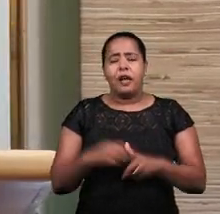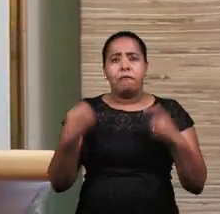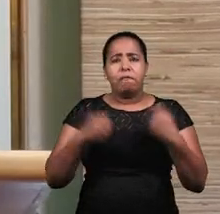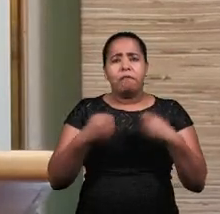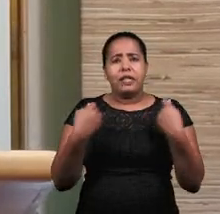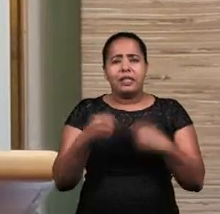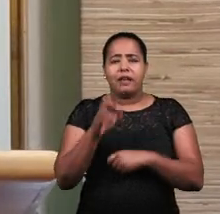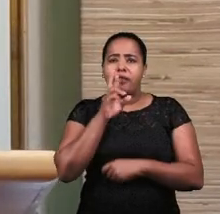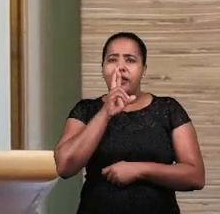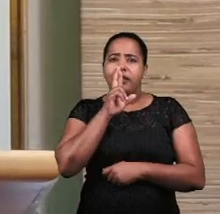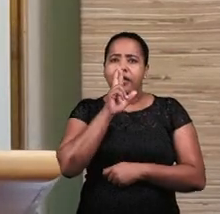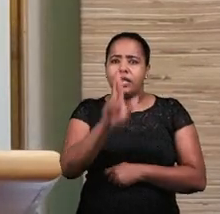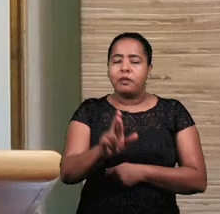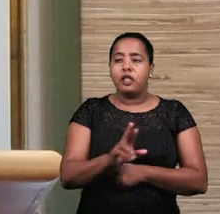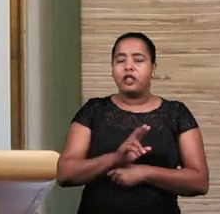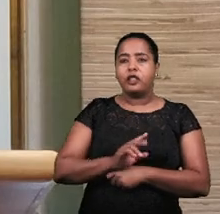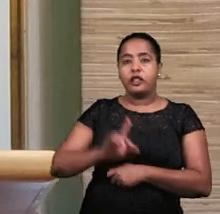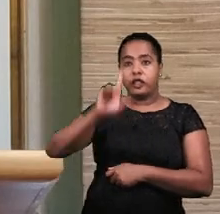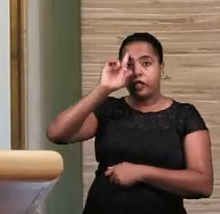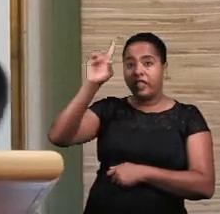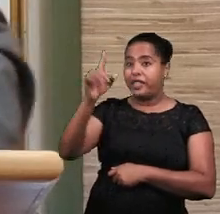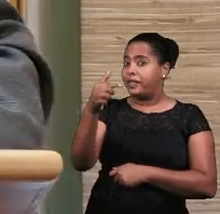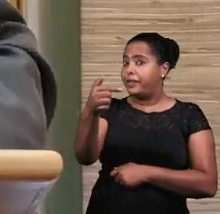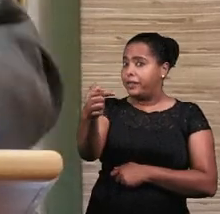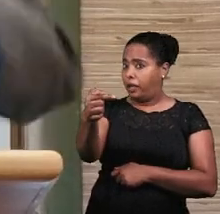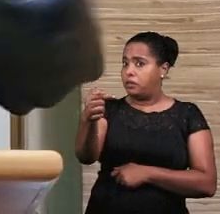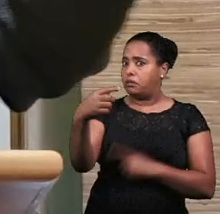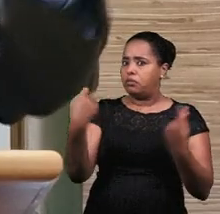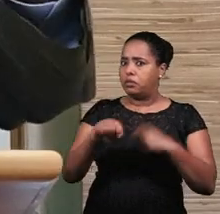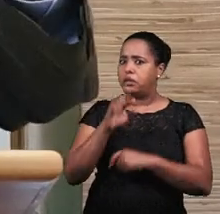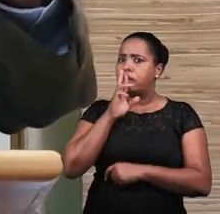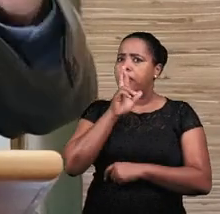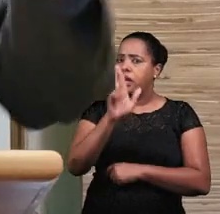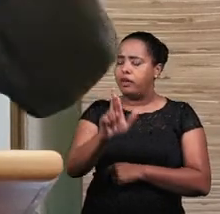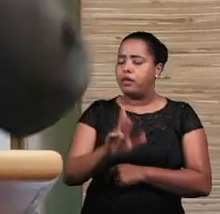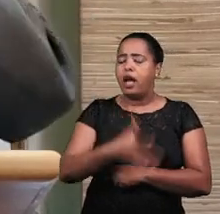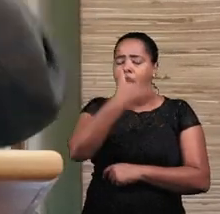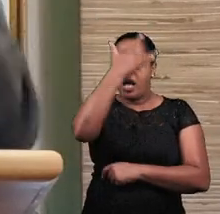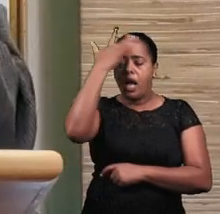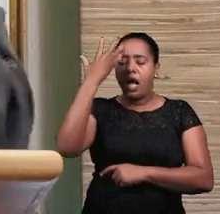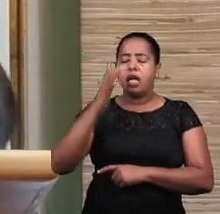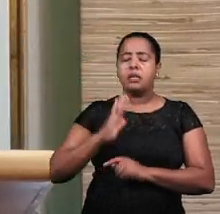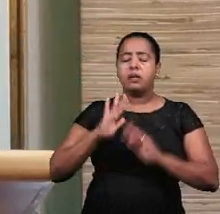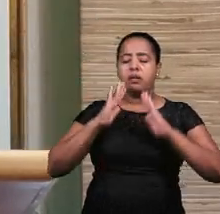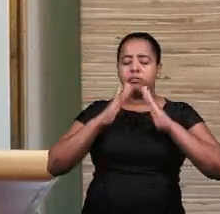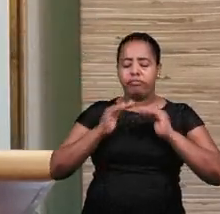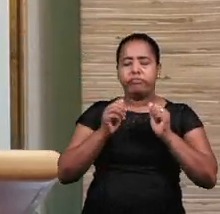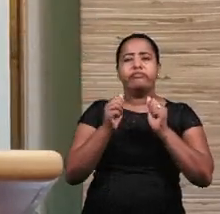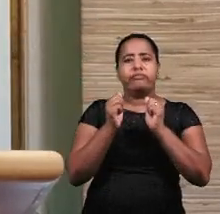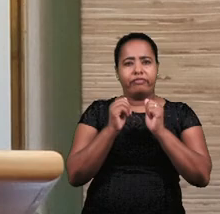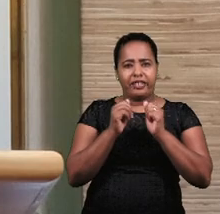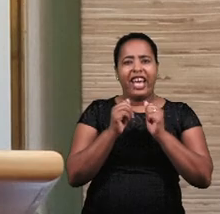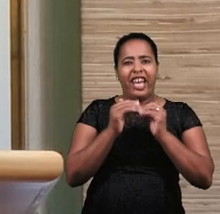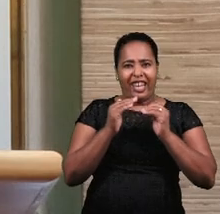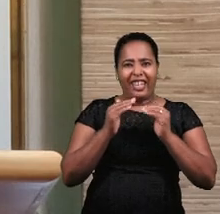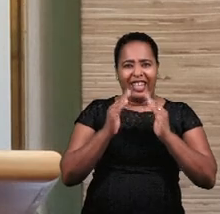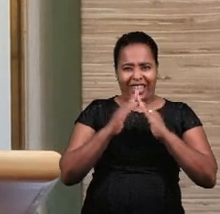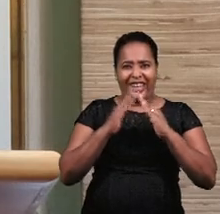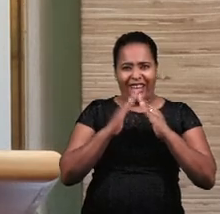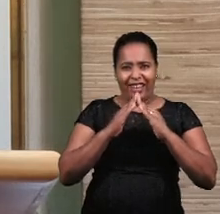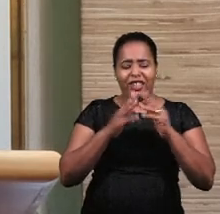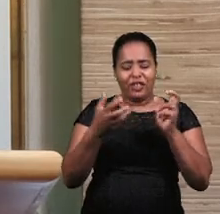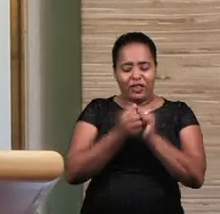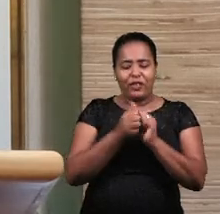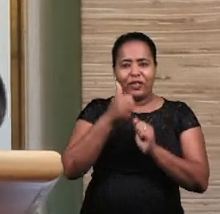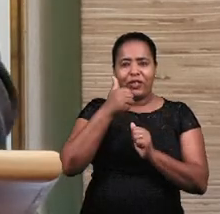répondre en 7 jours. Et tout le monde restait à la maison avec la fiancée. Et le